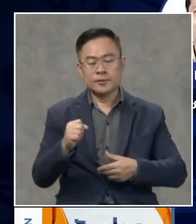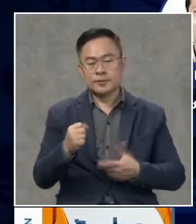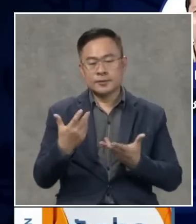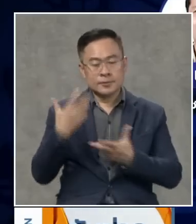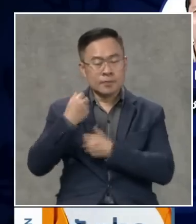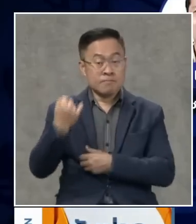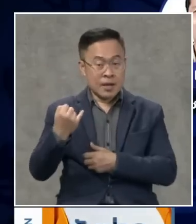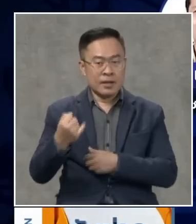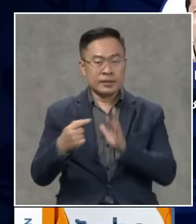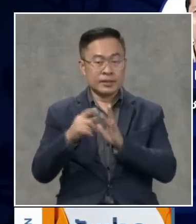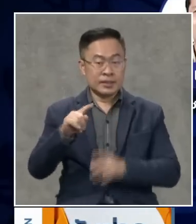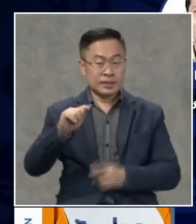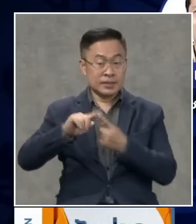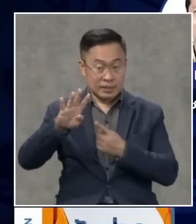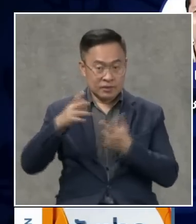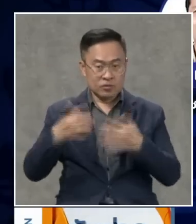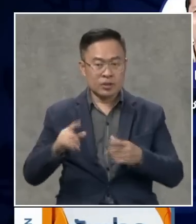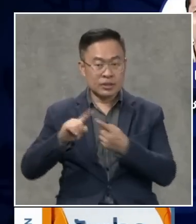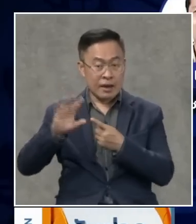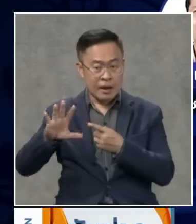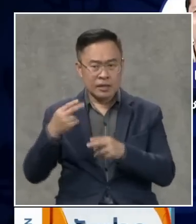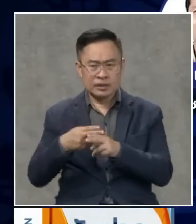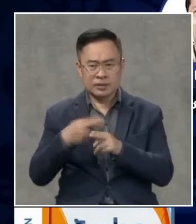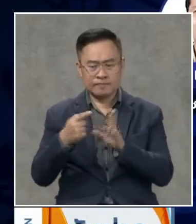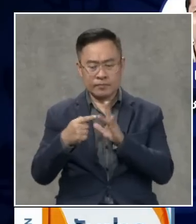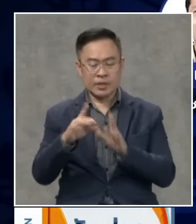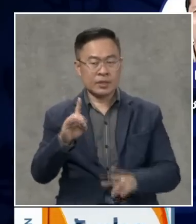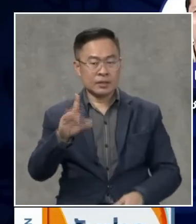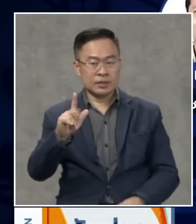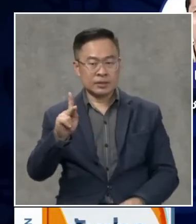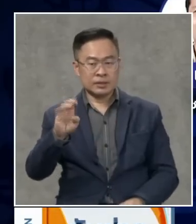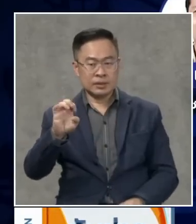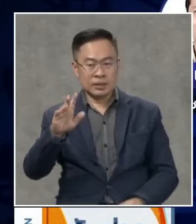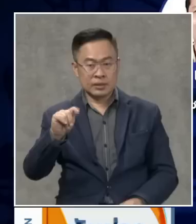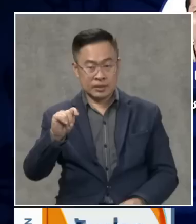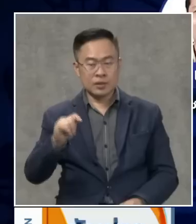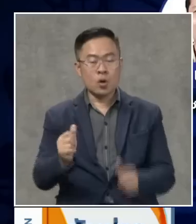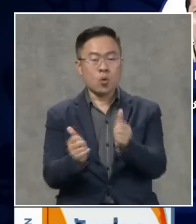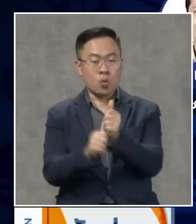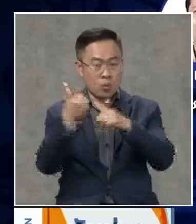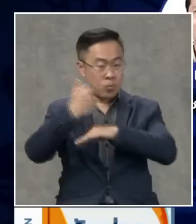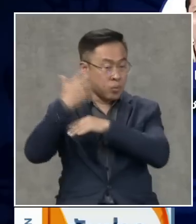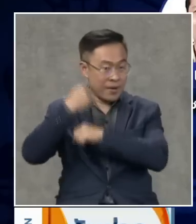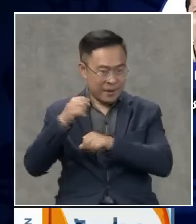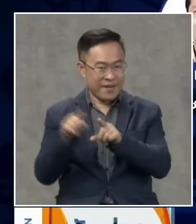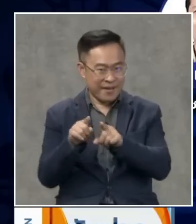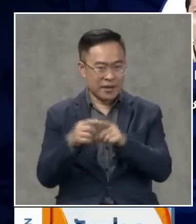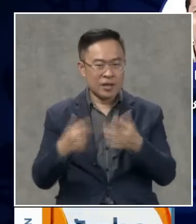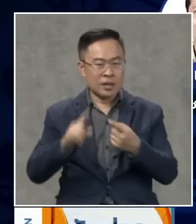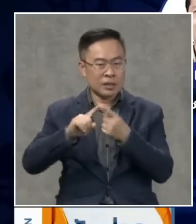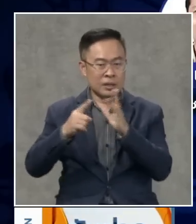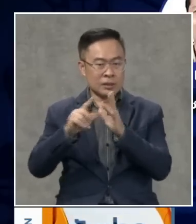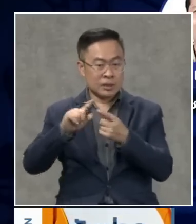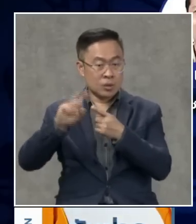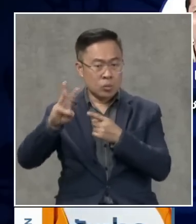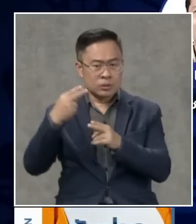าจะเป็นคุณอันนี้เป็นฐานที่มั่นของคุณเดชอิฐขาวทองหรือว่านายกชายเช่นเดียวกับเขตเลือกตั้งที่6ที่มีคุณสุภาพรกำเนิด